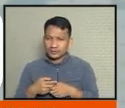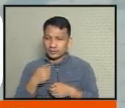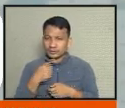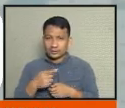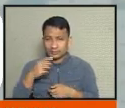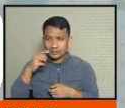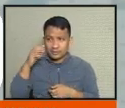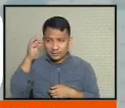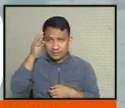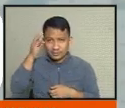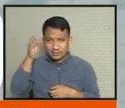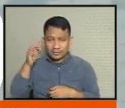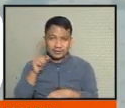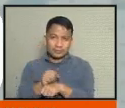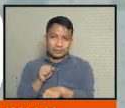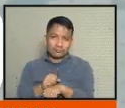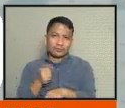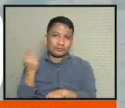Ayan, nagtatrabaho lang ako